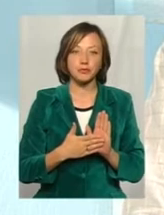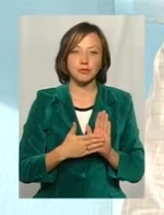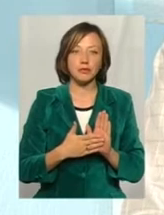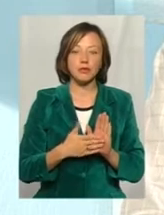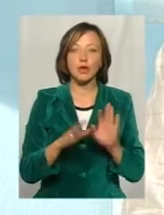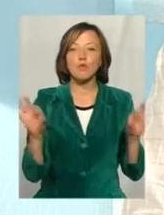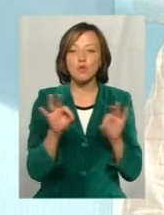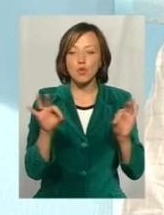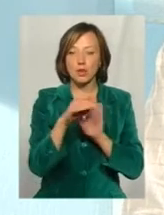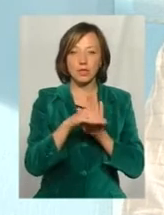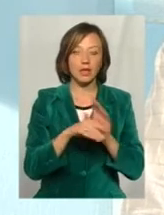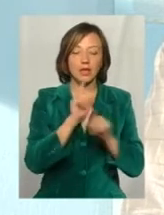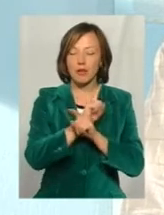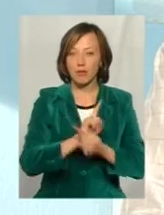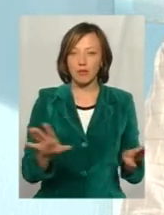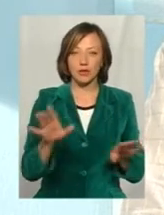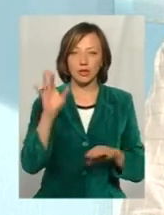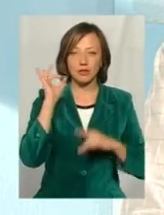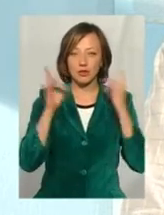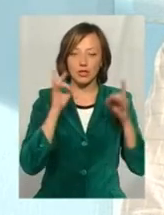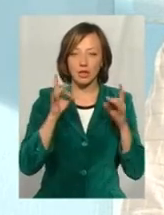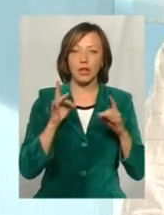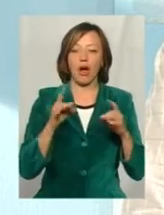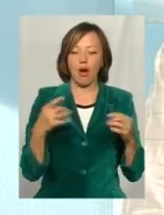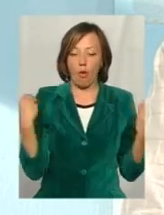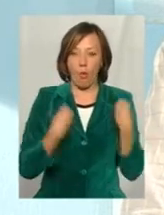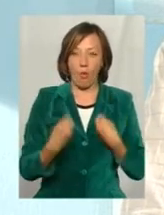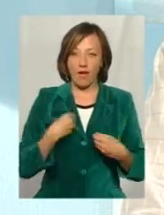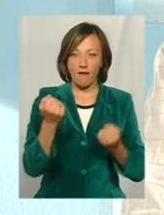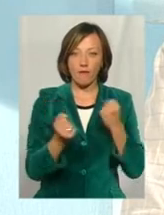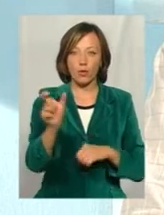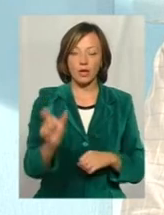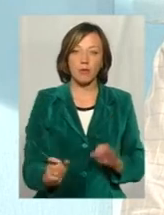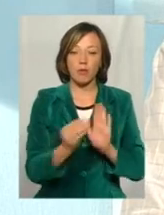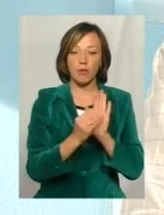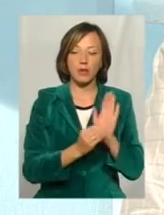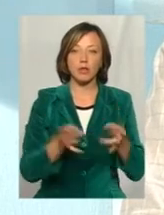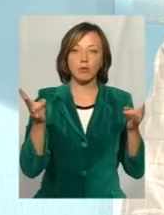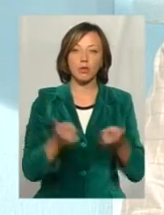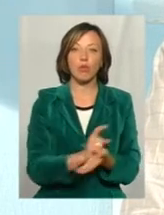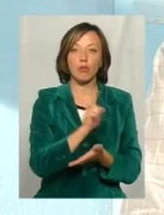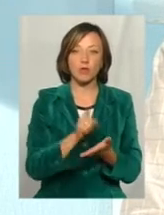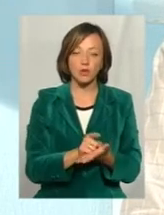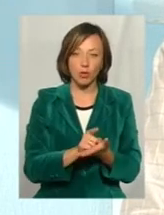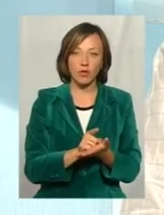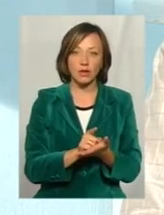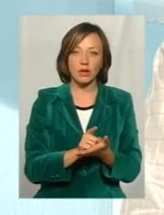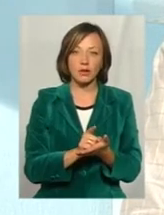музика, яка музика не має звучати. Прописан зовнішній одяг водія. Прописана необхідність обов'язкове